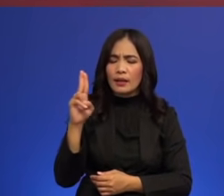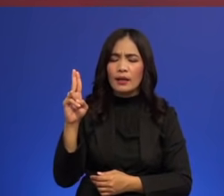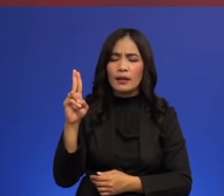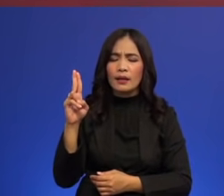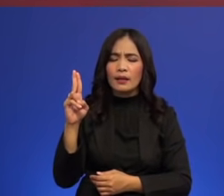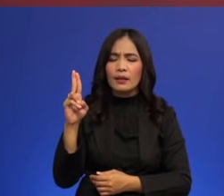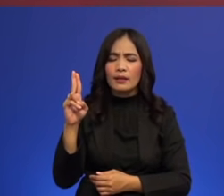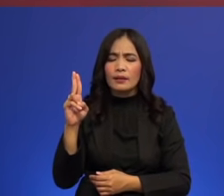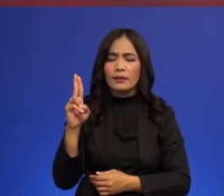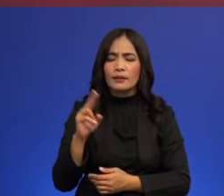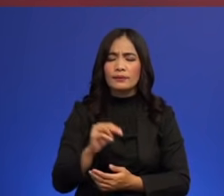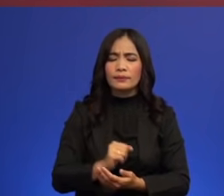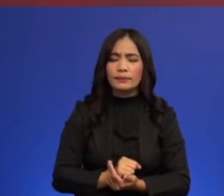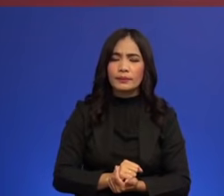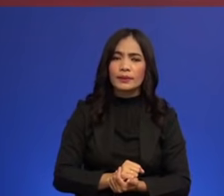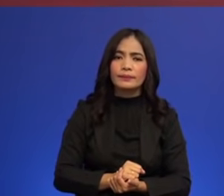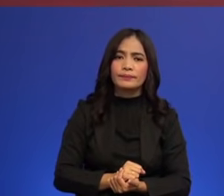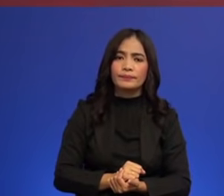percaya,